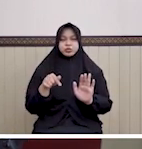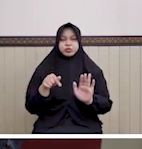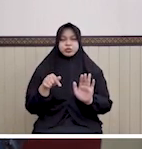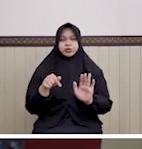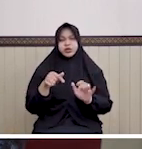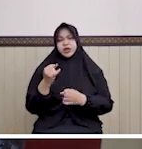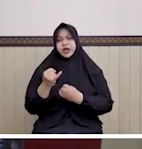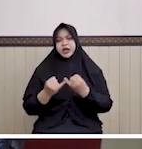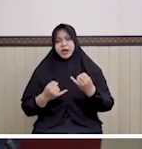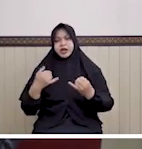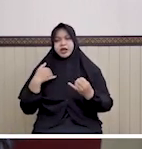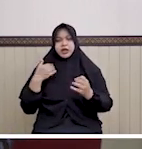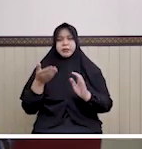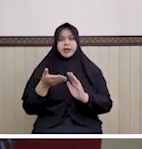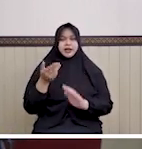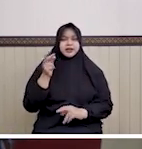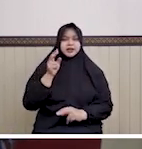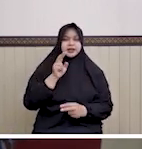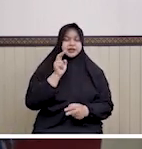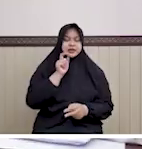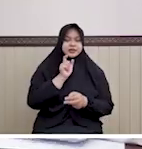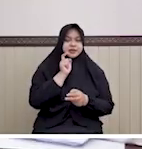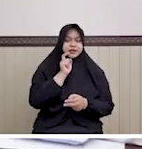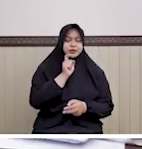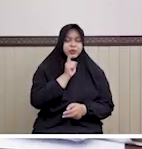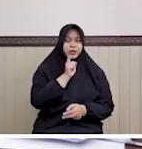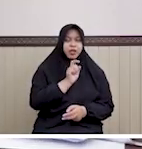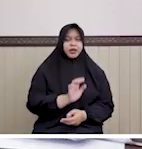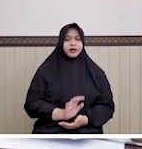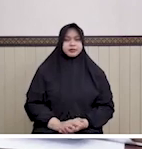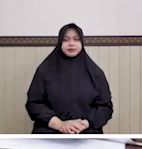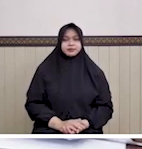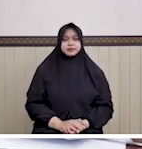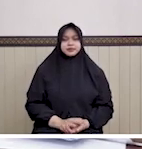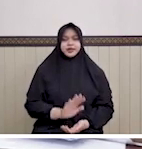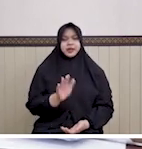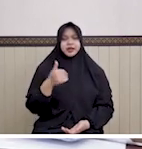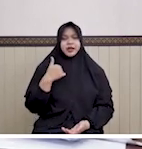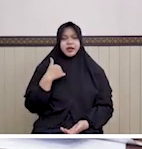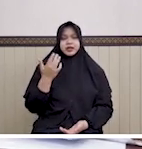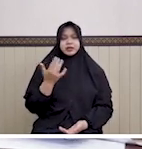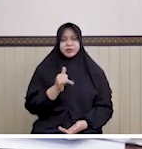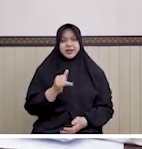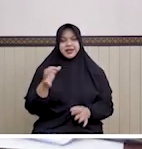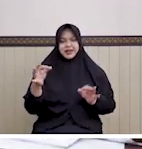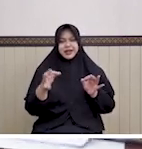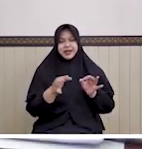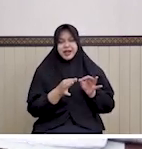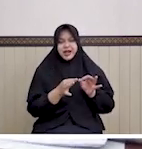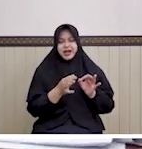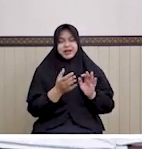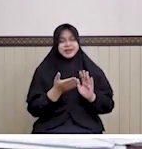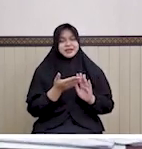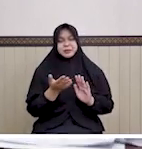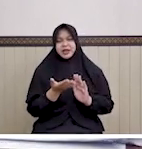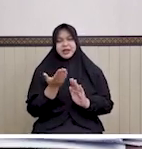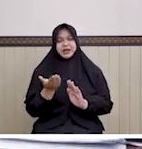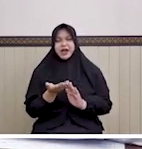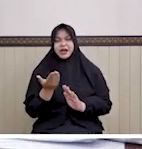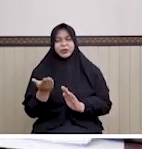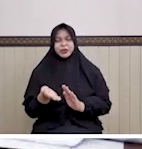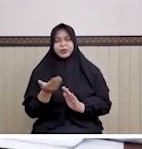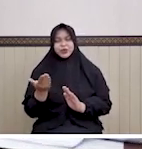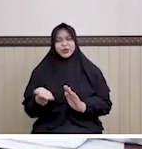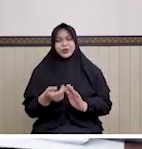akhirnya akan terjadi pelecehan seksual dari modus-modus didekati rayu gitu layu